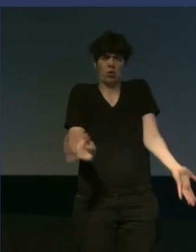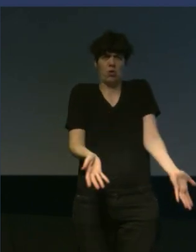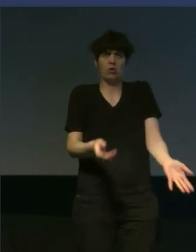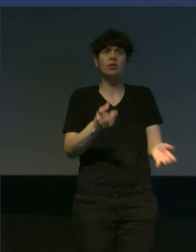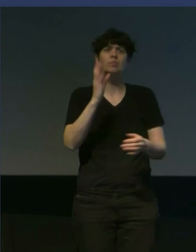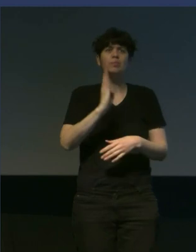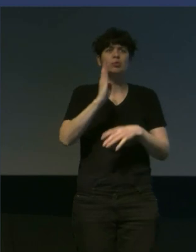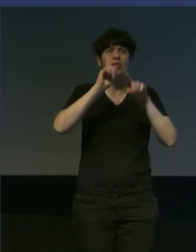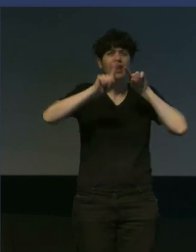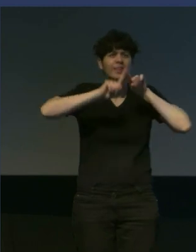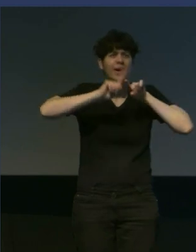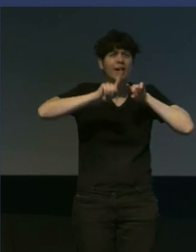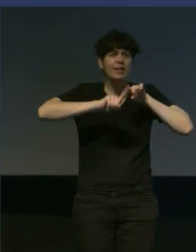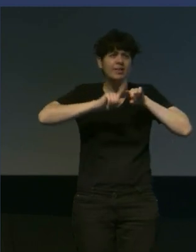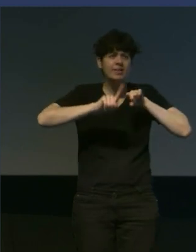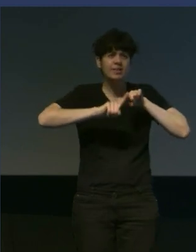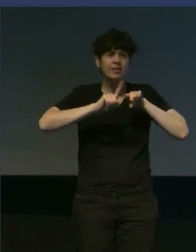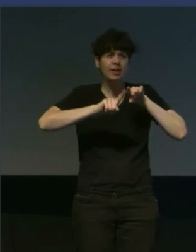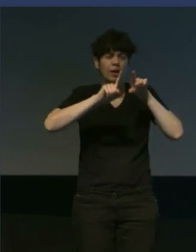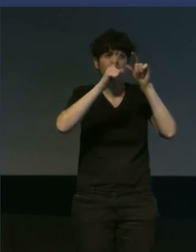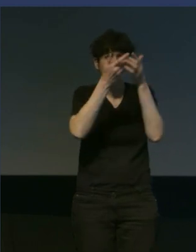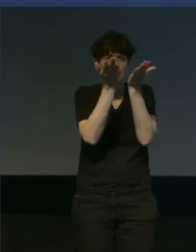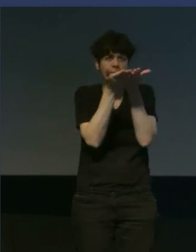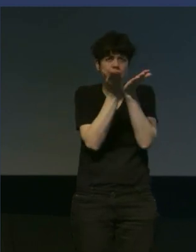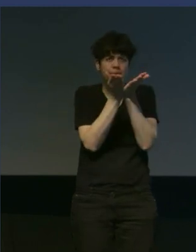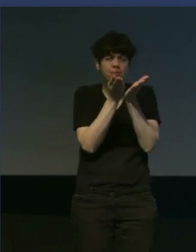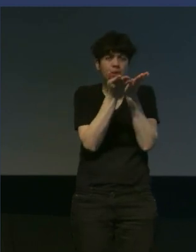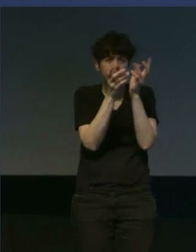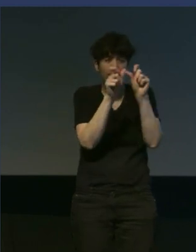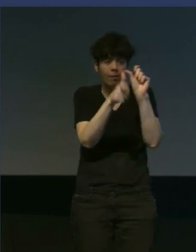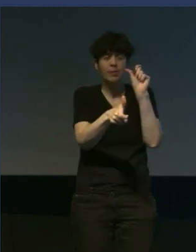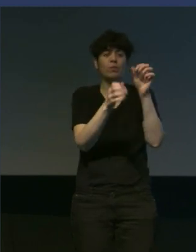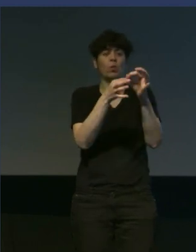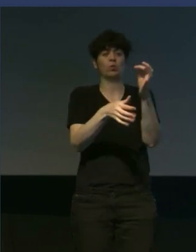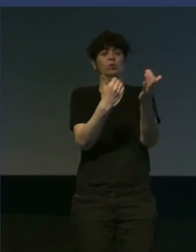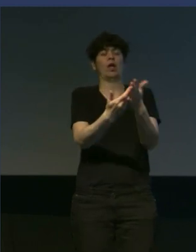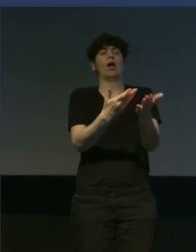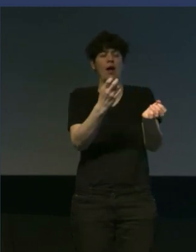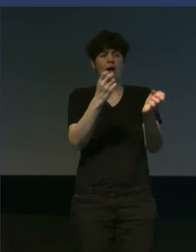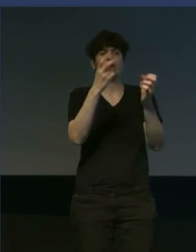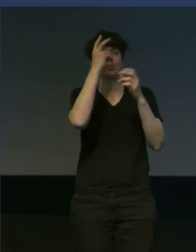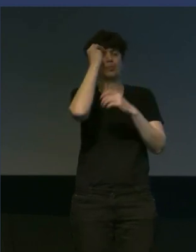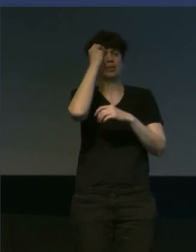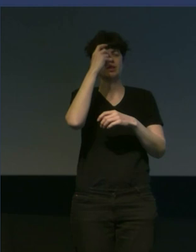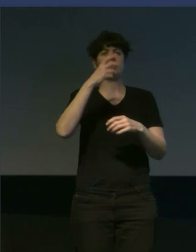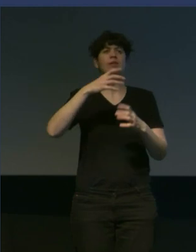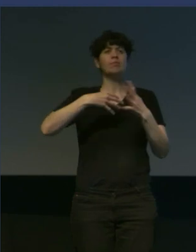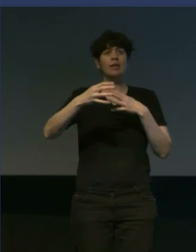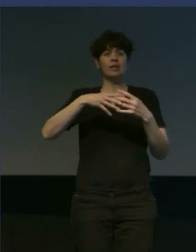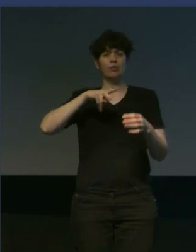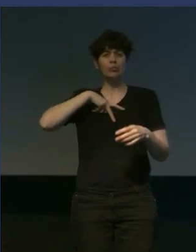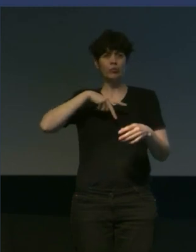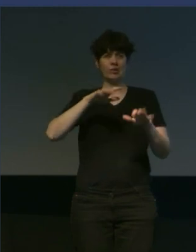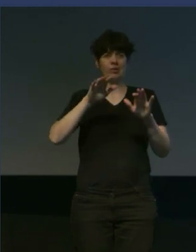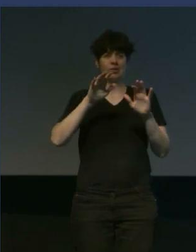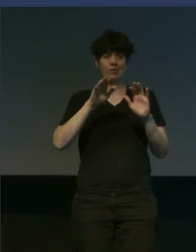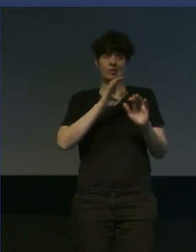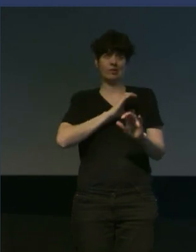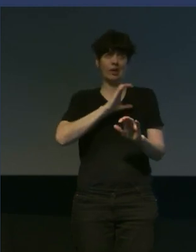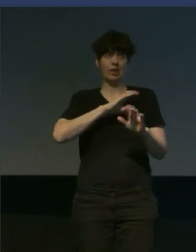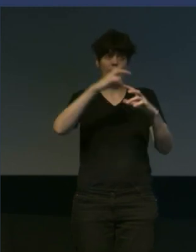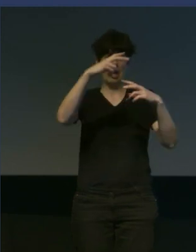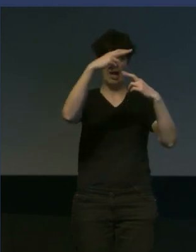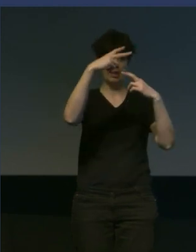le calcul pour le simplifier jusqu'à arriver à cette conclusion-là. Et donc, mon métier, c'est de pas mettre trop d'étapes pour tout le